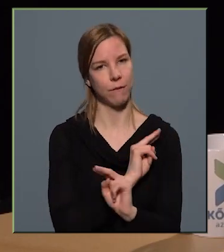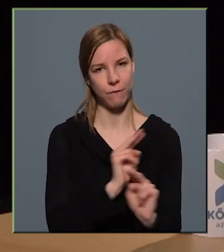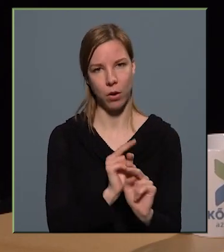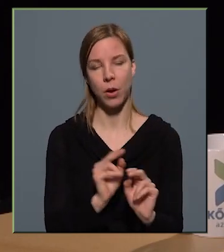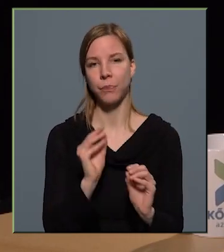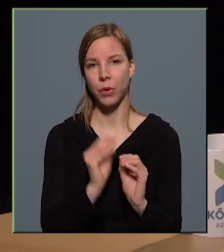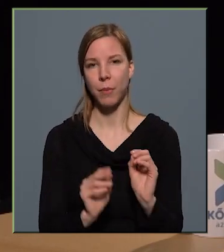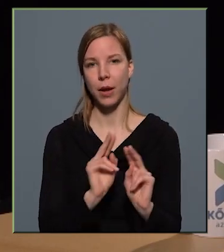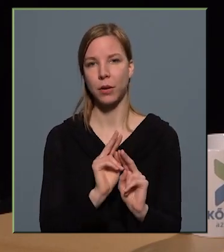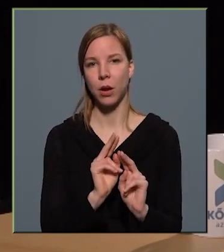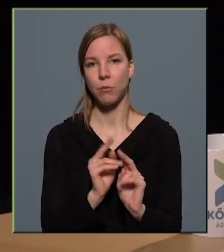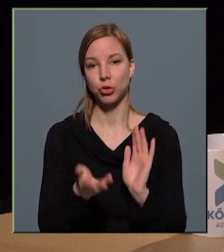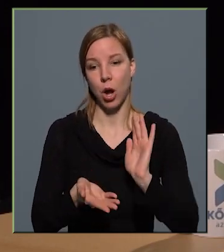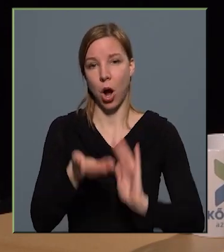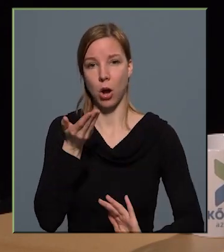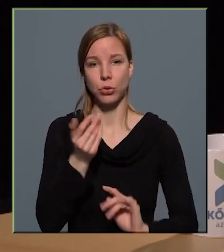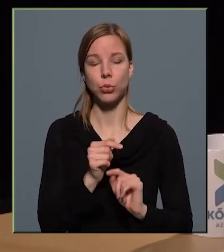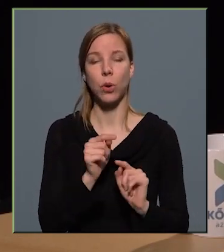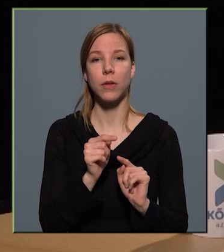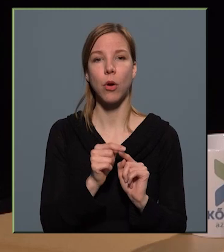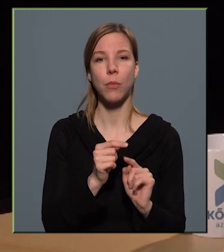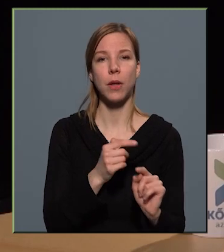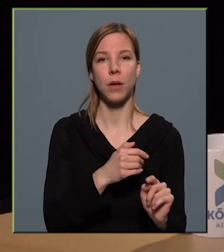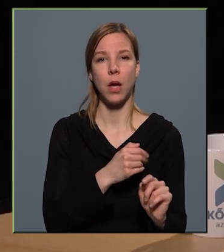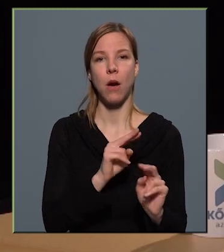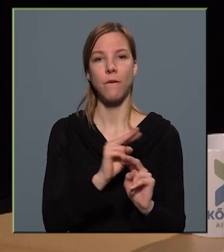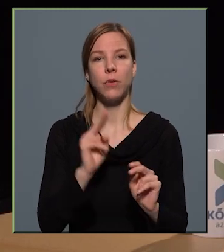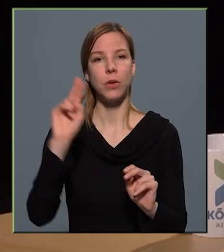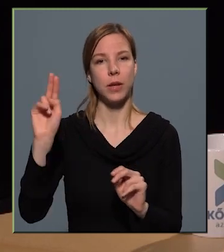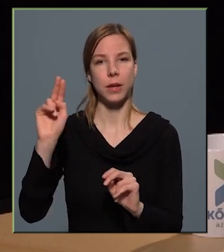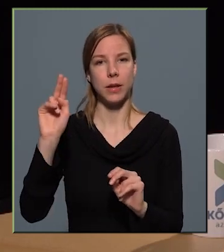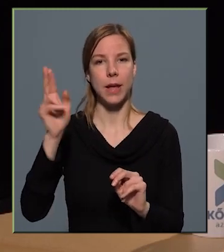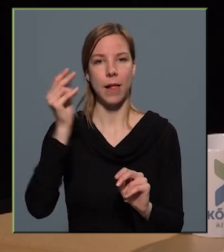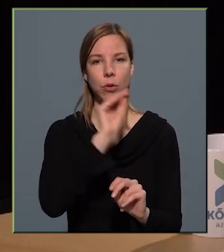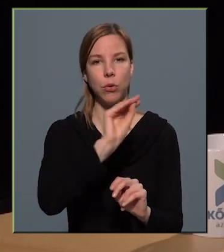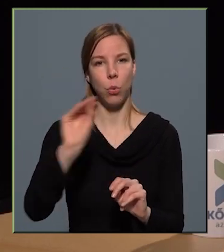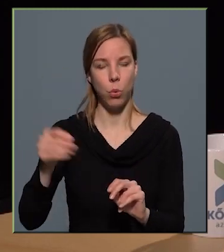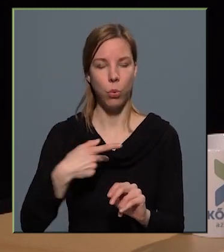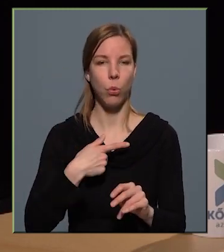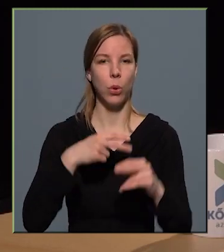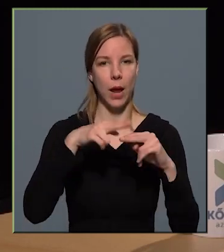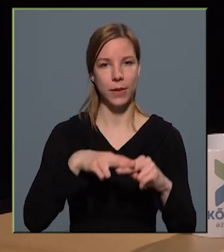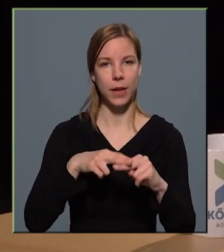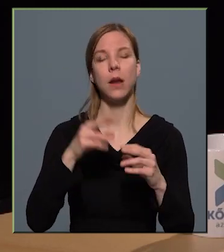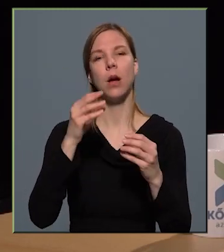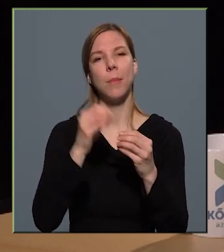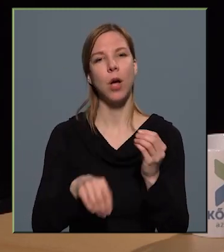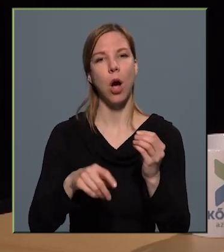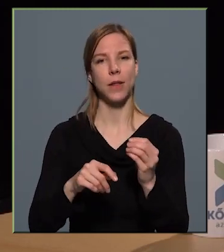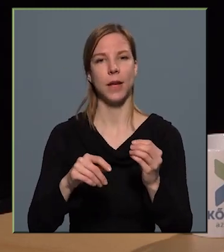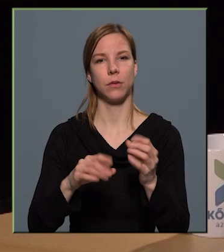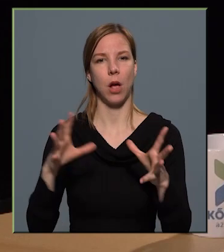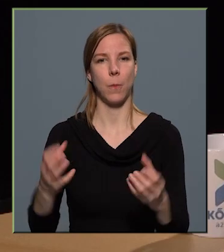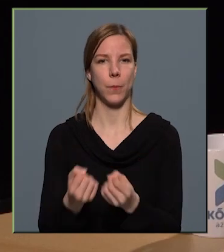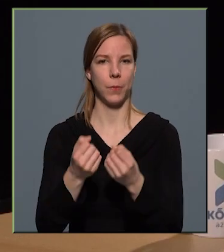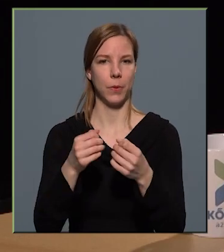egy iskolákkal, szociális ellátókkal létező jelzőrendszer, amely kifejezetten azért lett életre hívva,